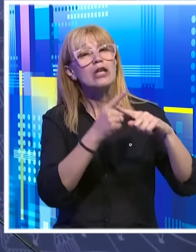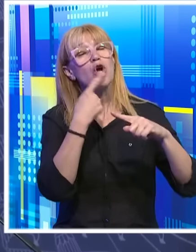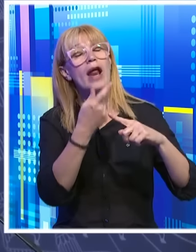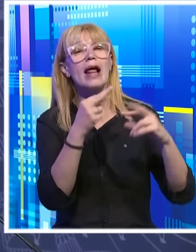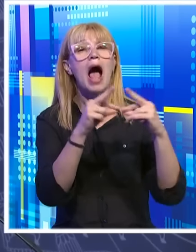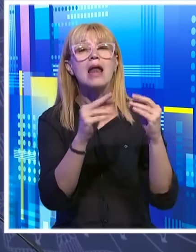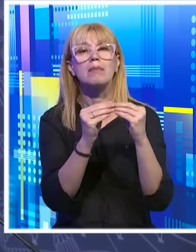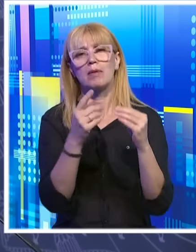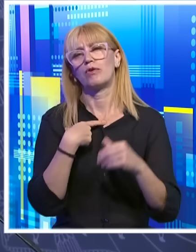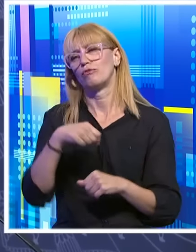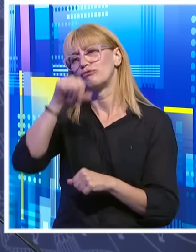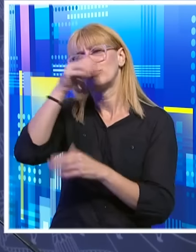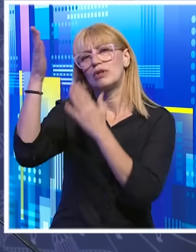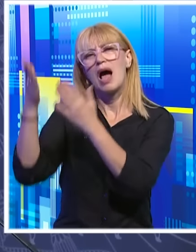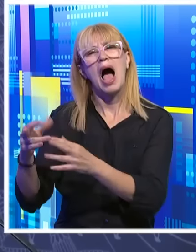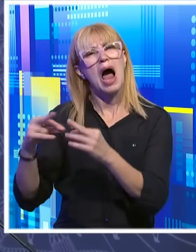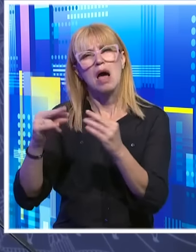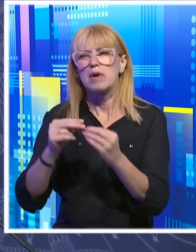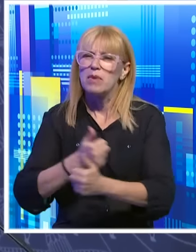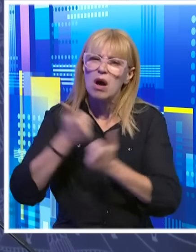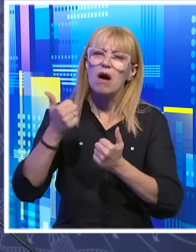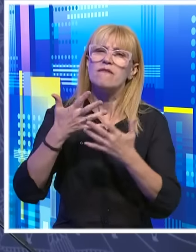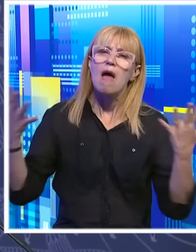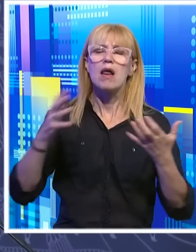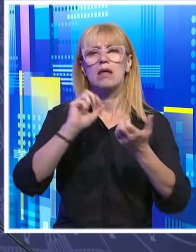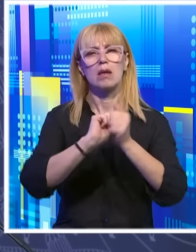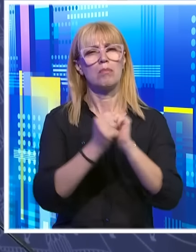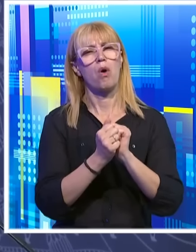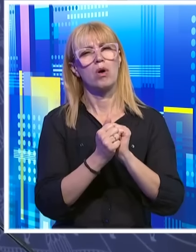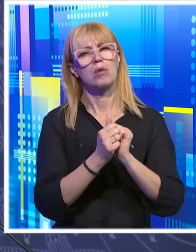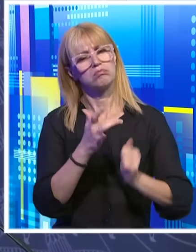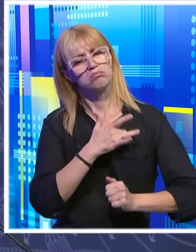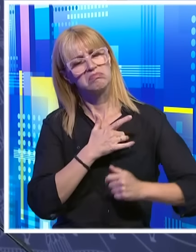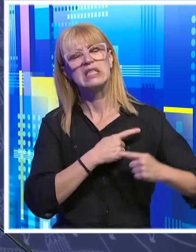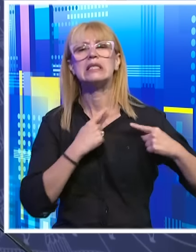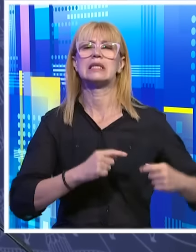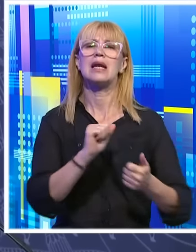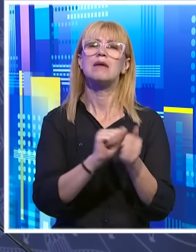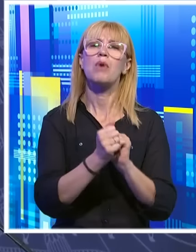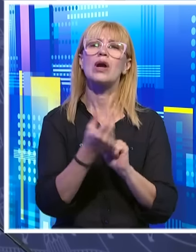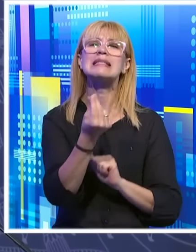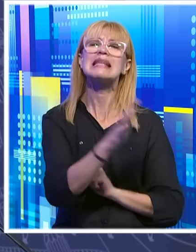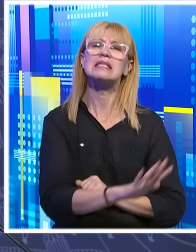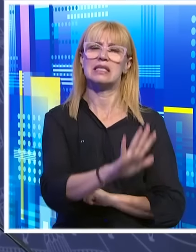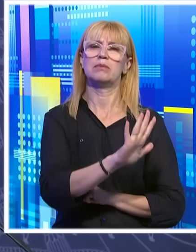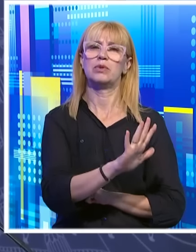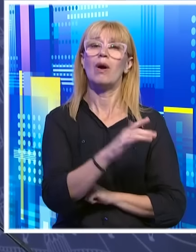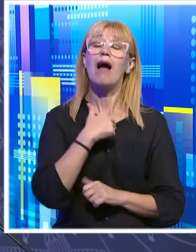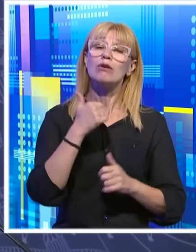koju beskrajno cenim kao iskrenog borca i velikog borca za nacionalne interese Srbije, ja ću da vam citiram,